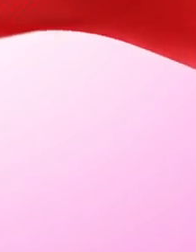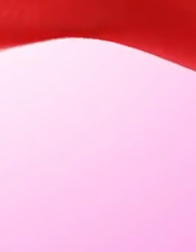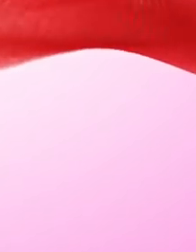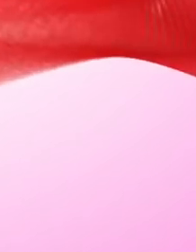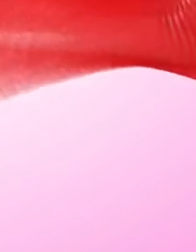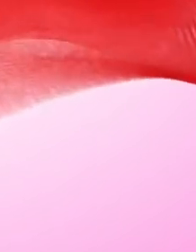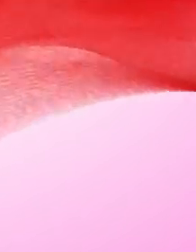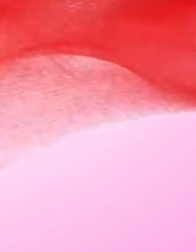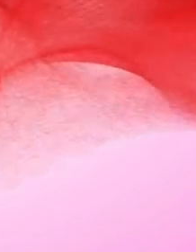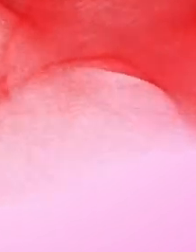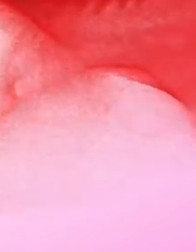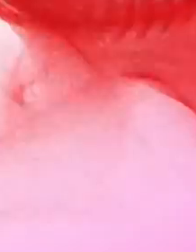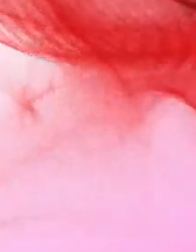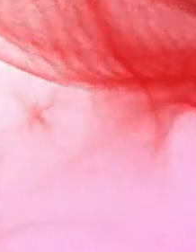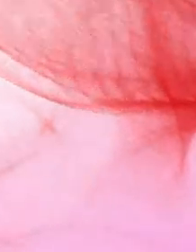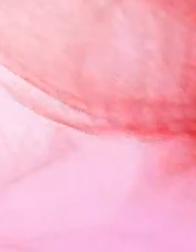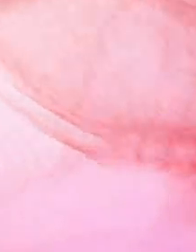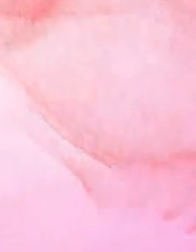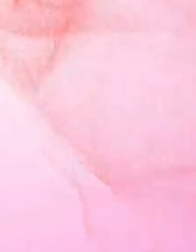아 아 아 아